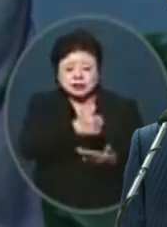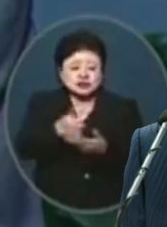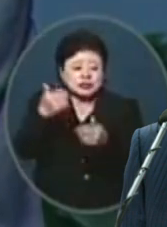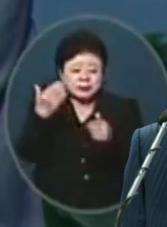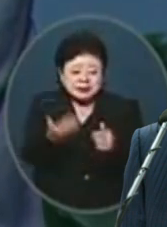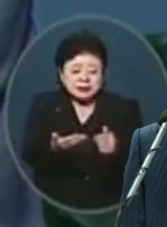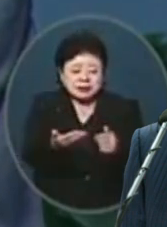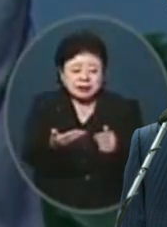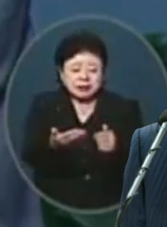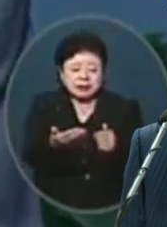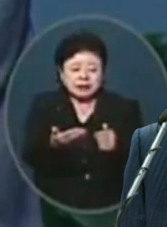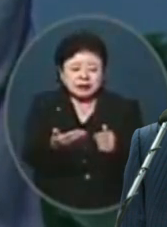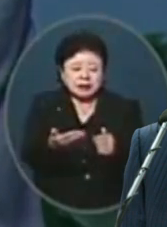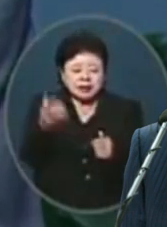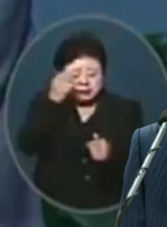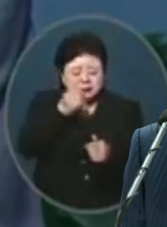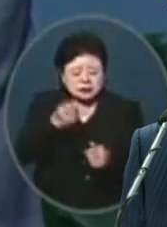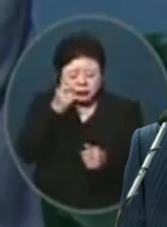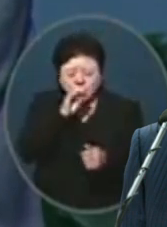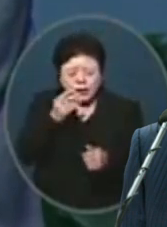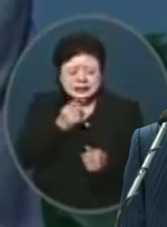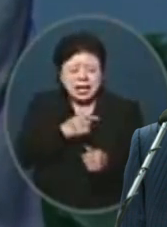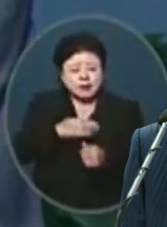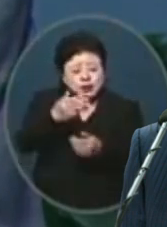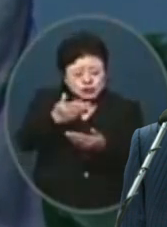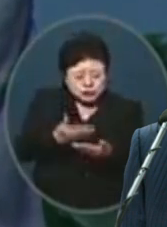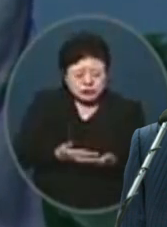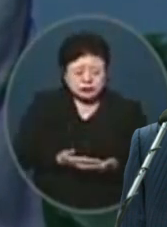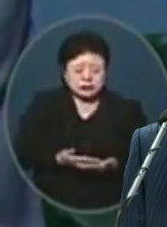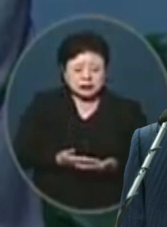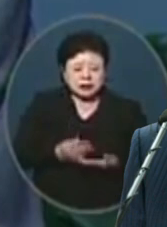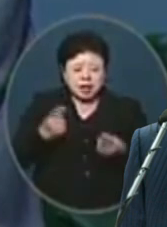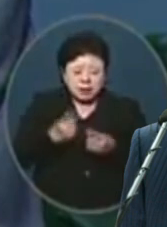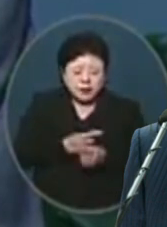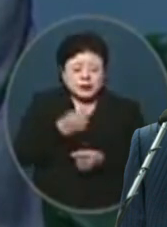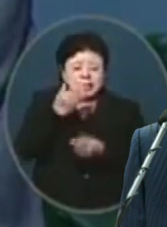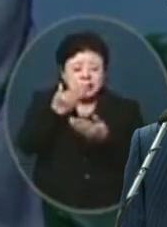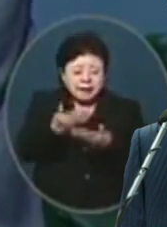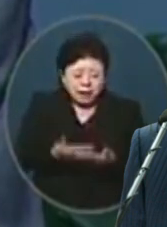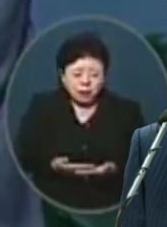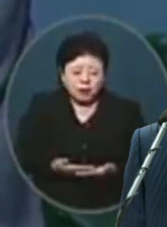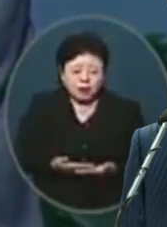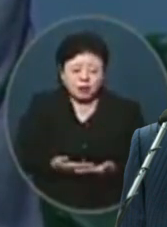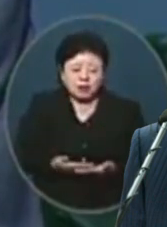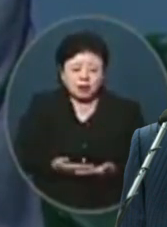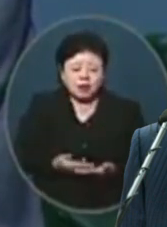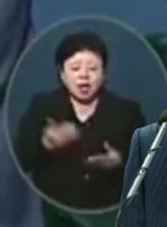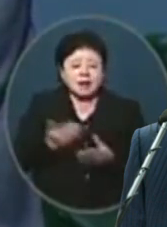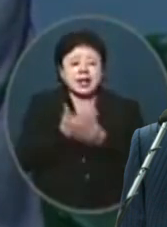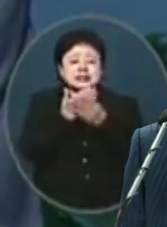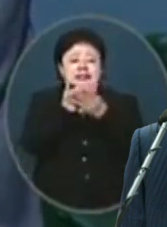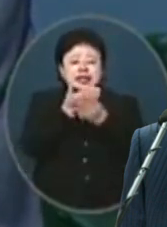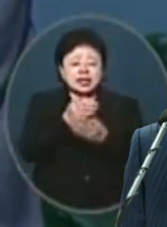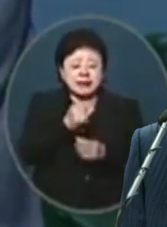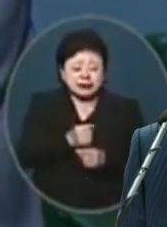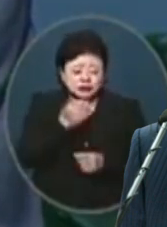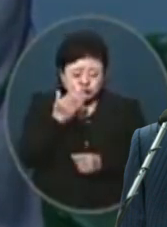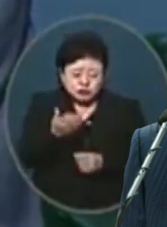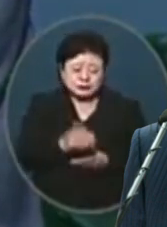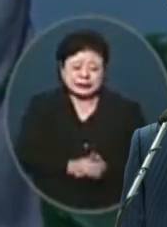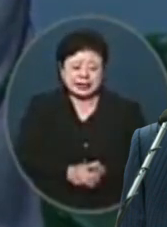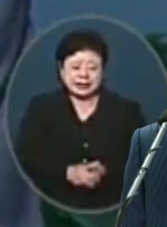주님께서 성령 보혜사를 보내시사 변화를 받고 발전하게 만들어 주시고